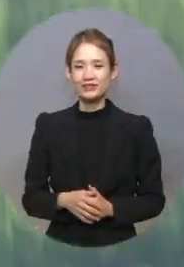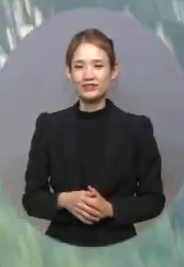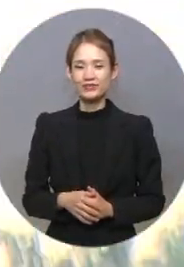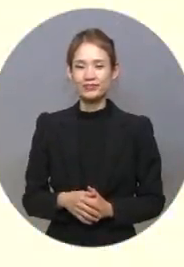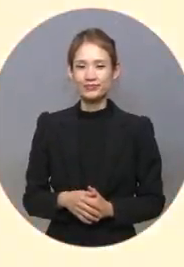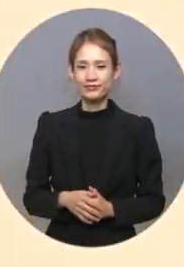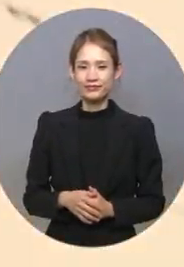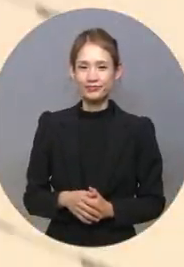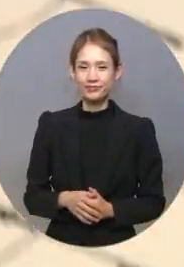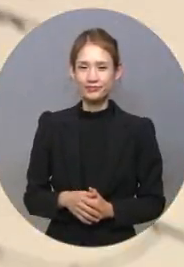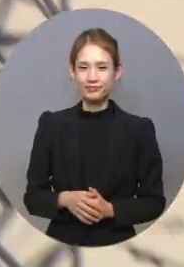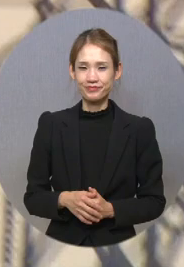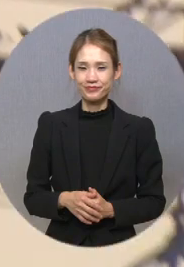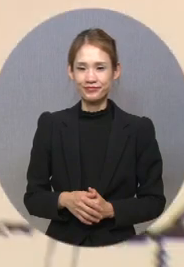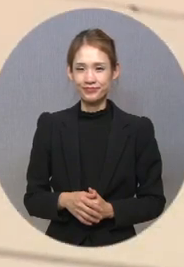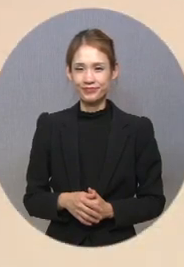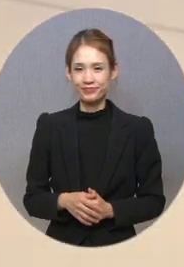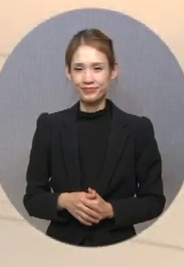굿샷!